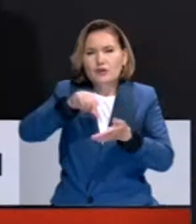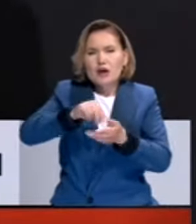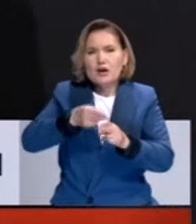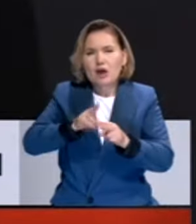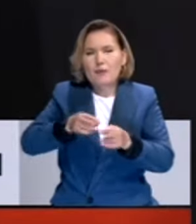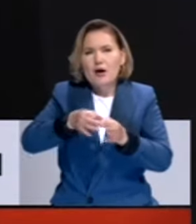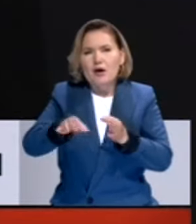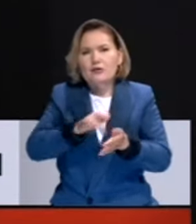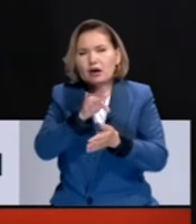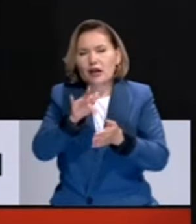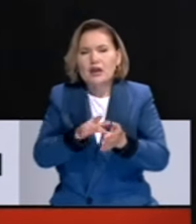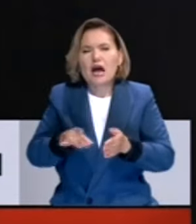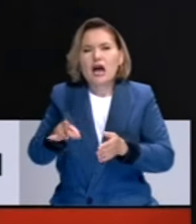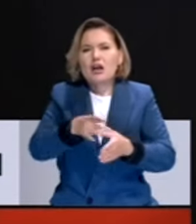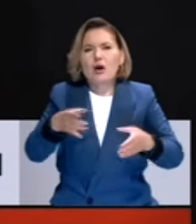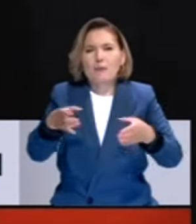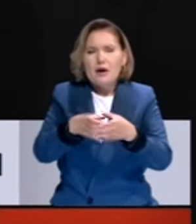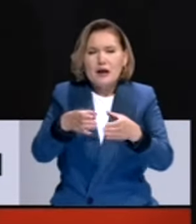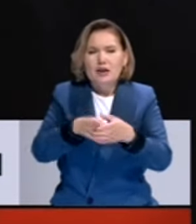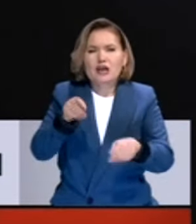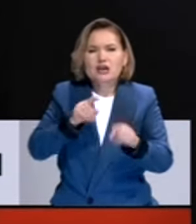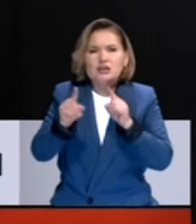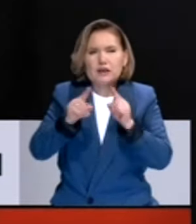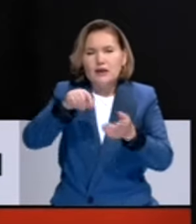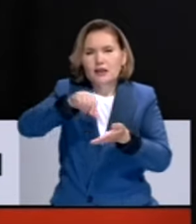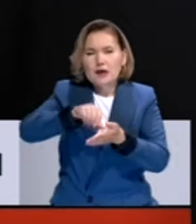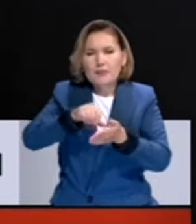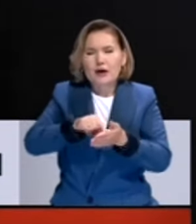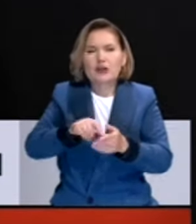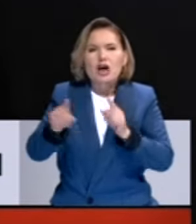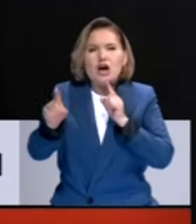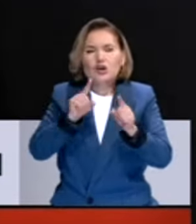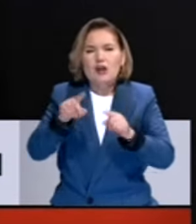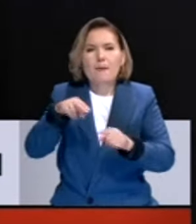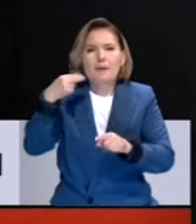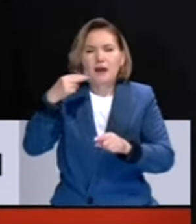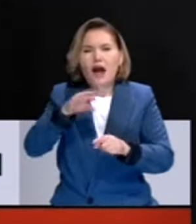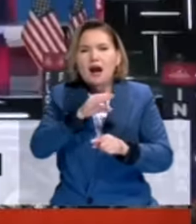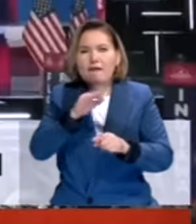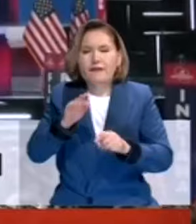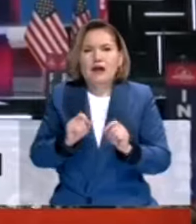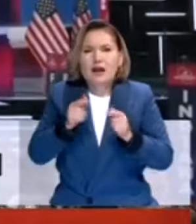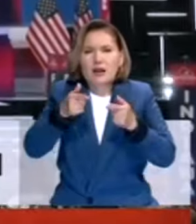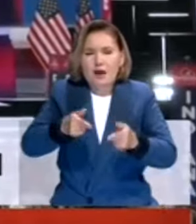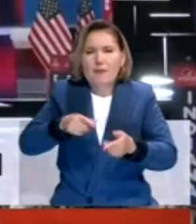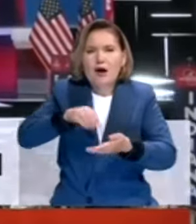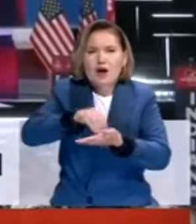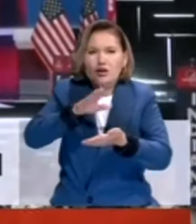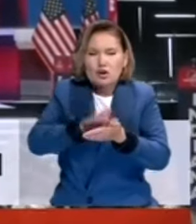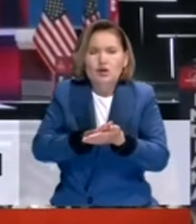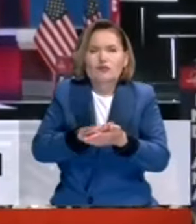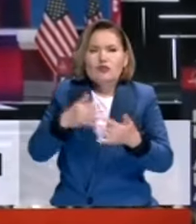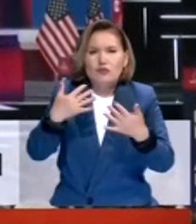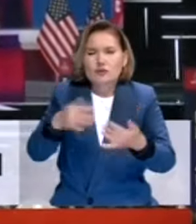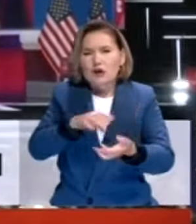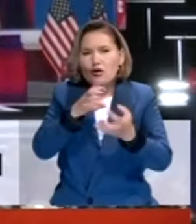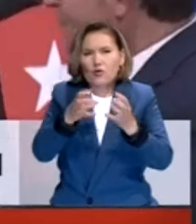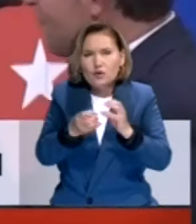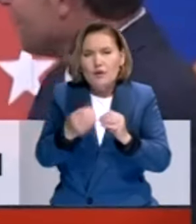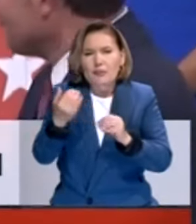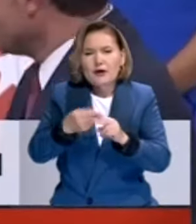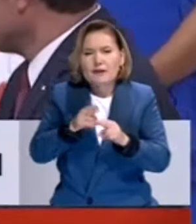қаласында ашылған республикалық партия съезіне барды. Жиында Трамп президенттікке ресми түрде кандидат ретінде ұсынылды. Бұның алдында